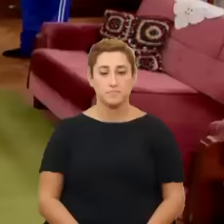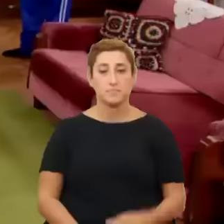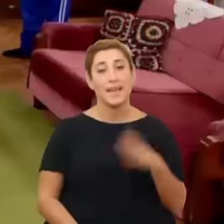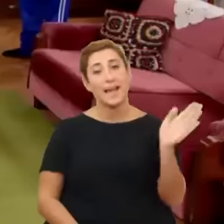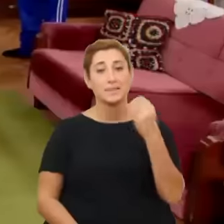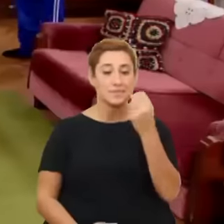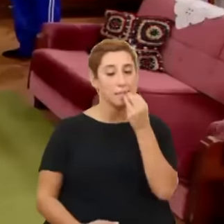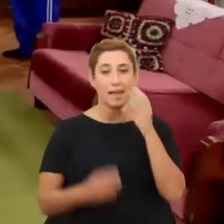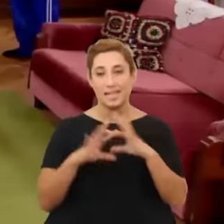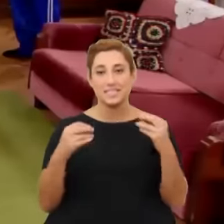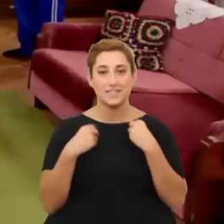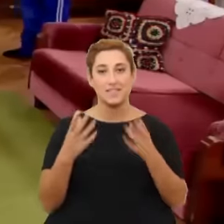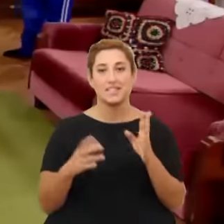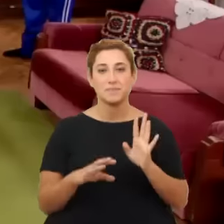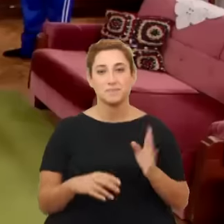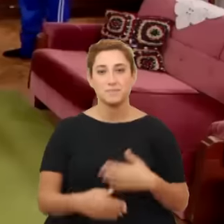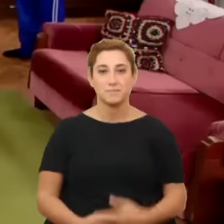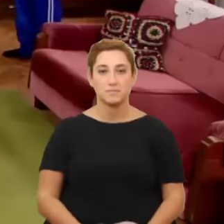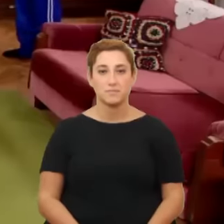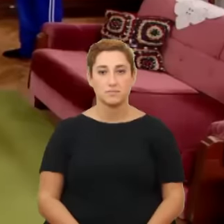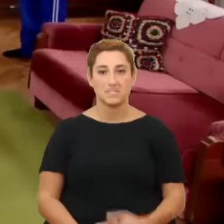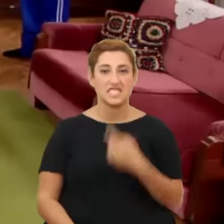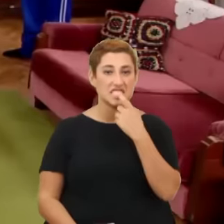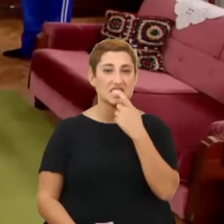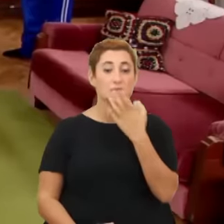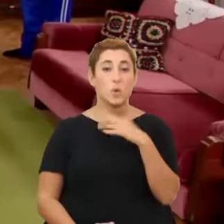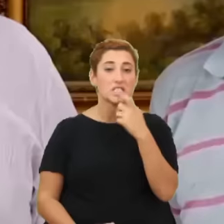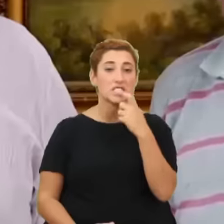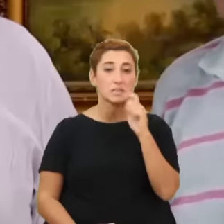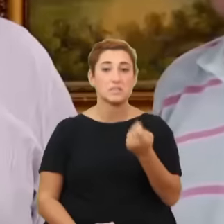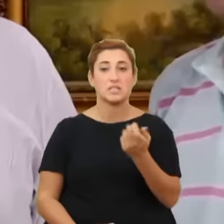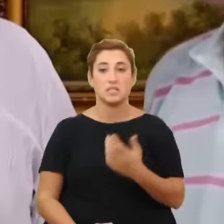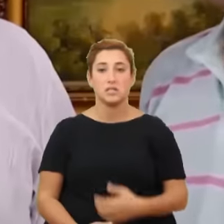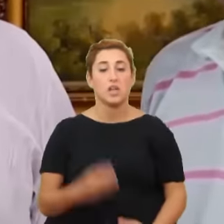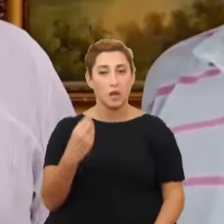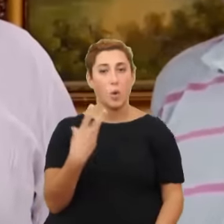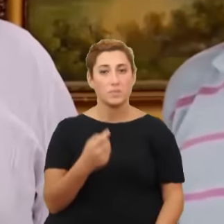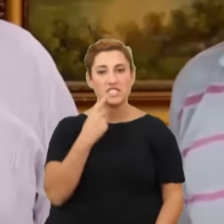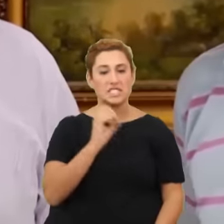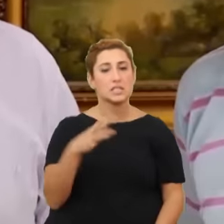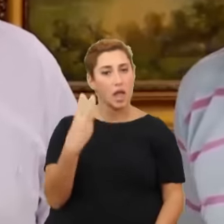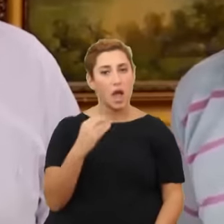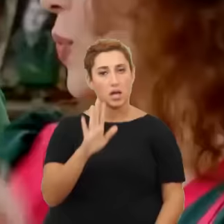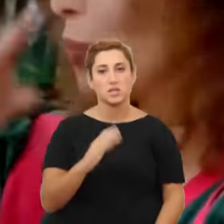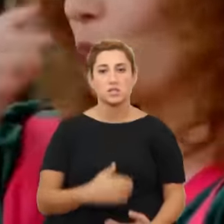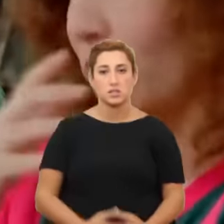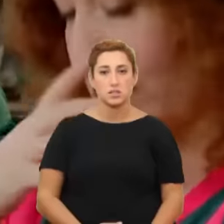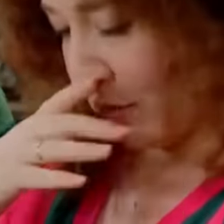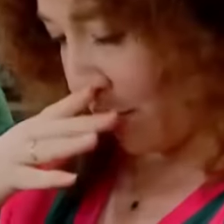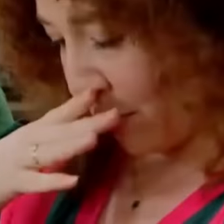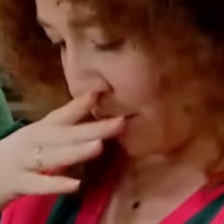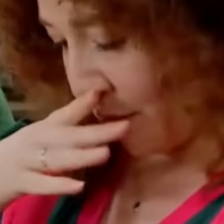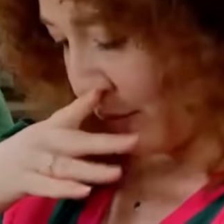Evet, hadi bir şey hazırlayayım ben bakalım. Dişim ya, dişim yok, dişim. Tamam. Hadi. İyi olmuş, böyle dişsiz daha iyisin.